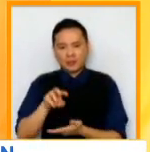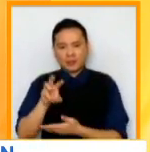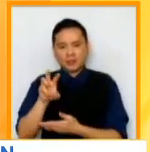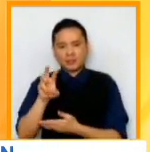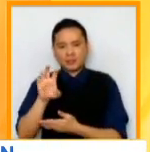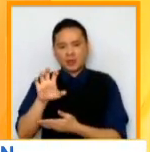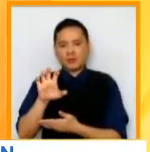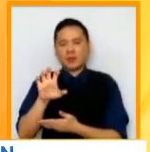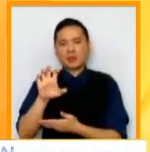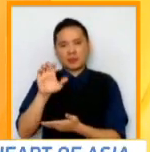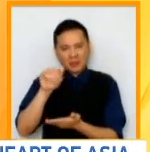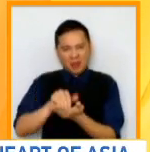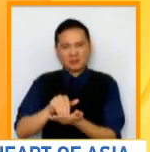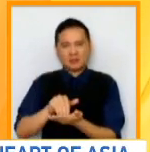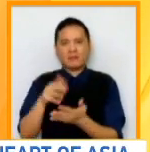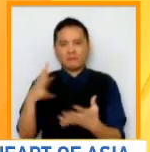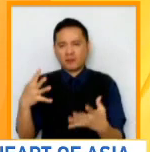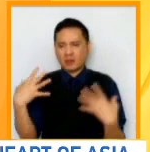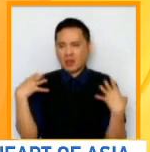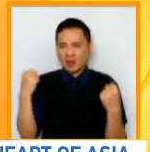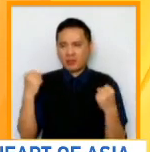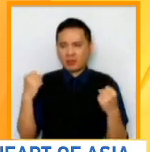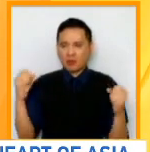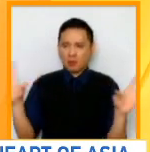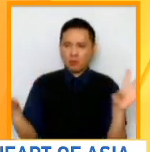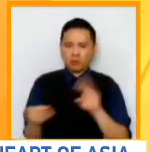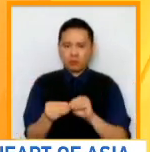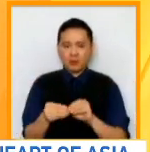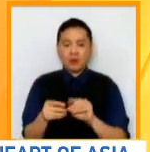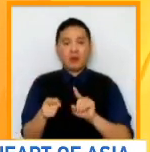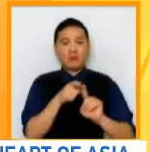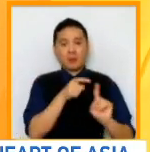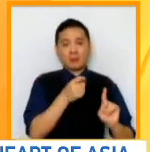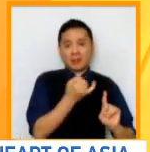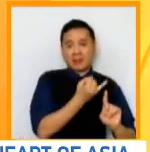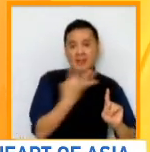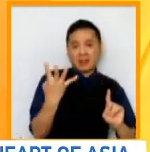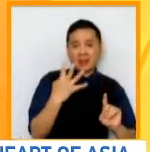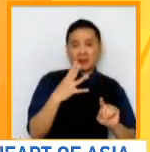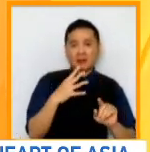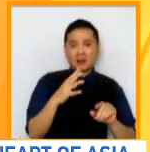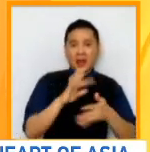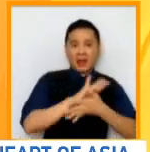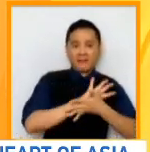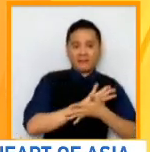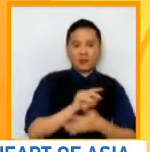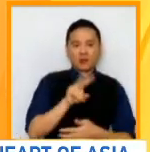COVID mula sa kabuuang 2,761,307 cases.